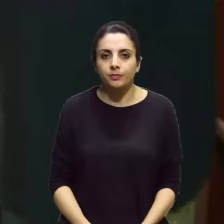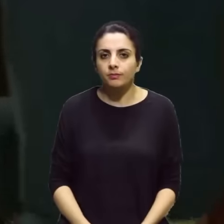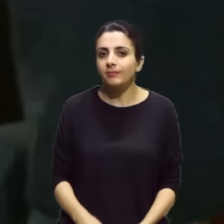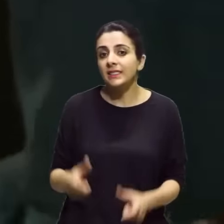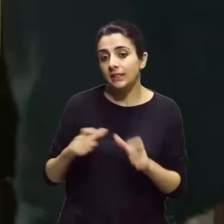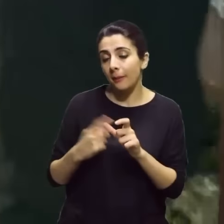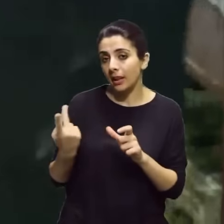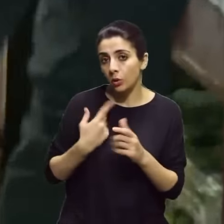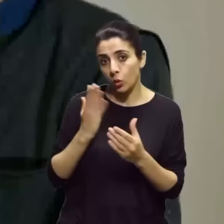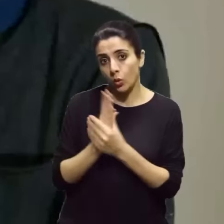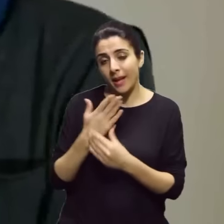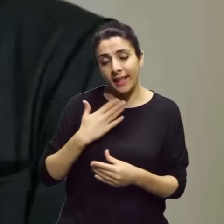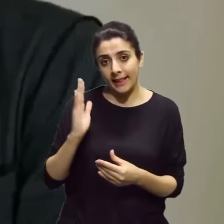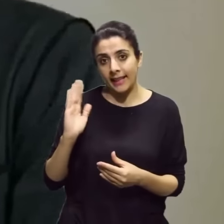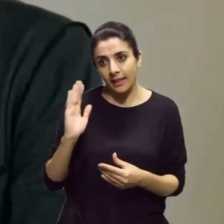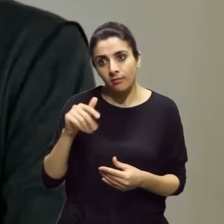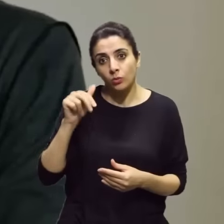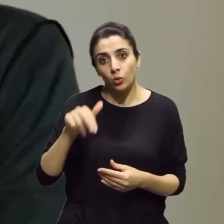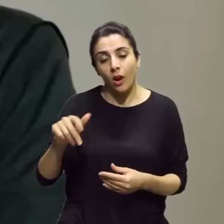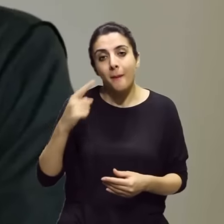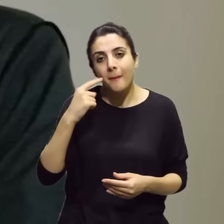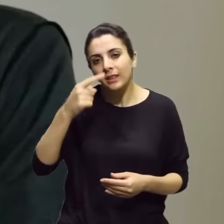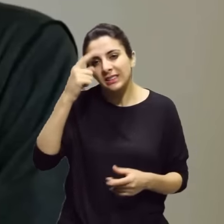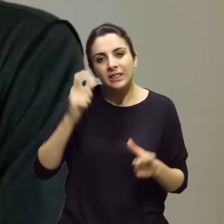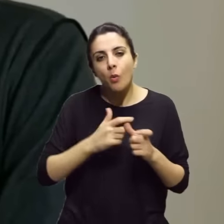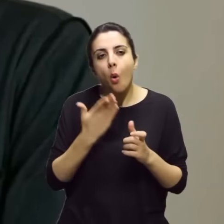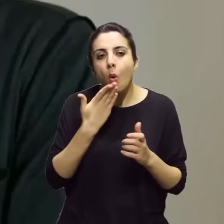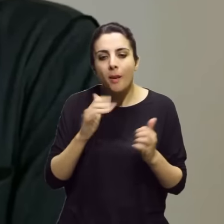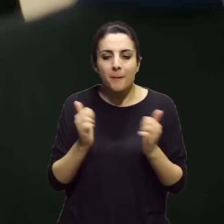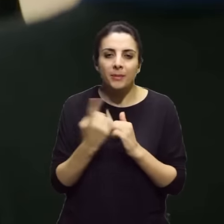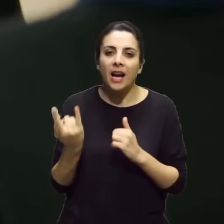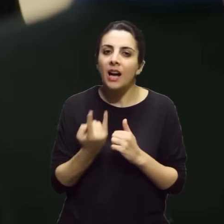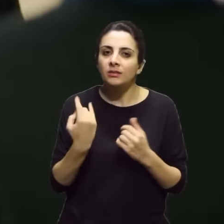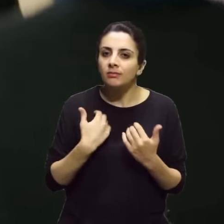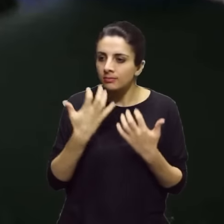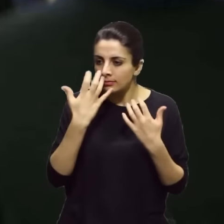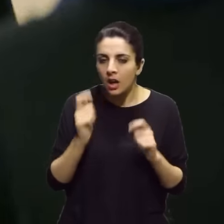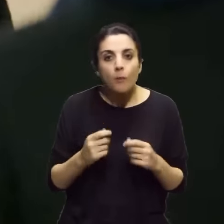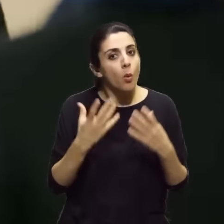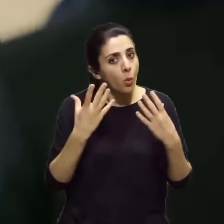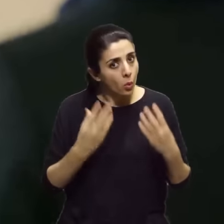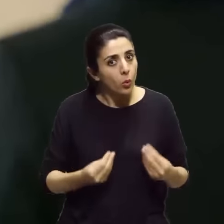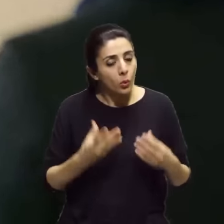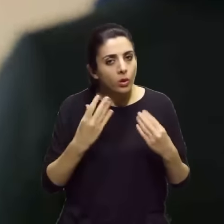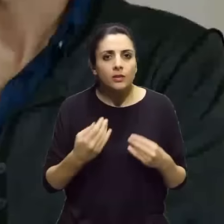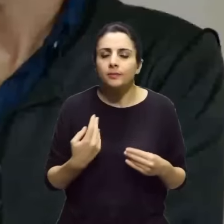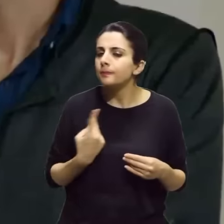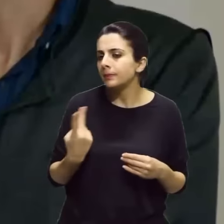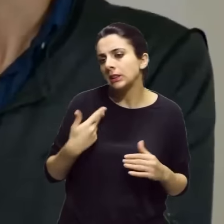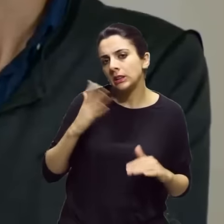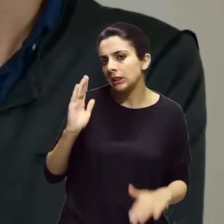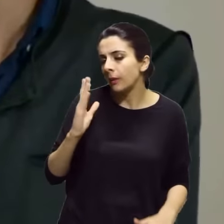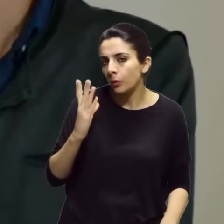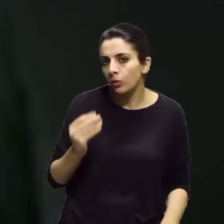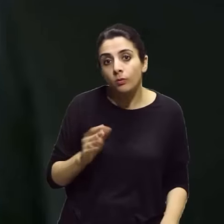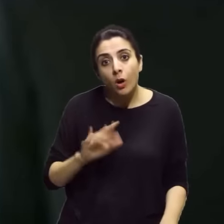Biz Sabri ile o zaman kütüphaneye doğru ilerleyelim. Hem de ben Sabri'ye okulumuzu gezdirmiş olurum birazcık. Olur olur, evet evet. Biz gidelim